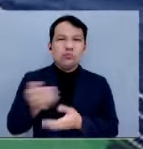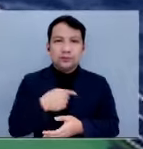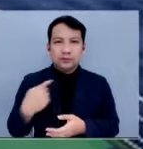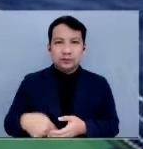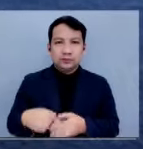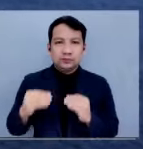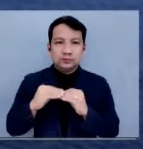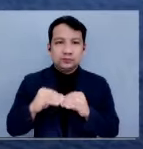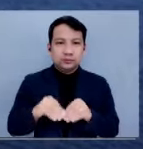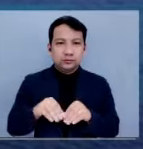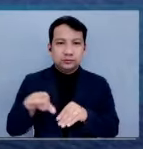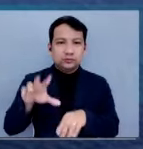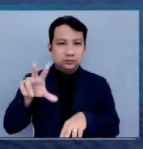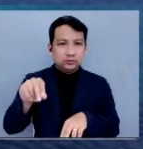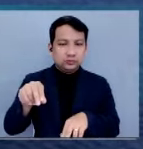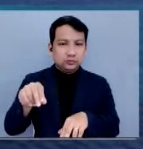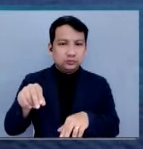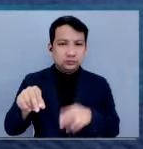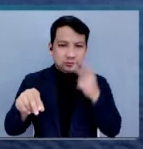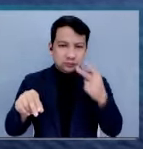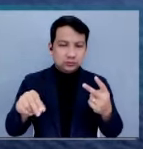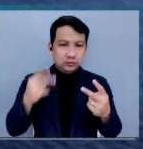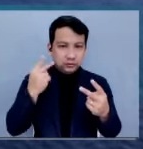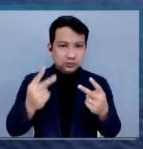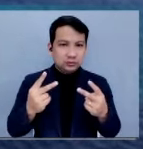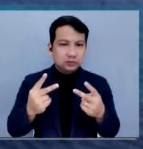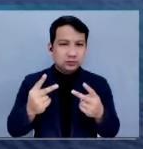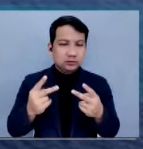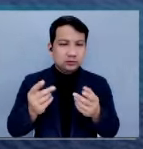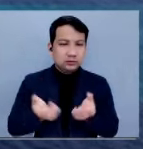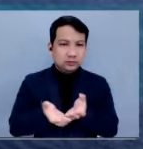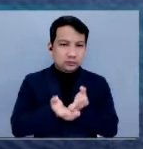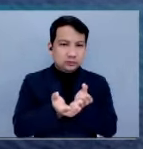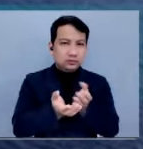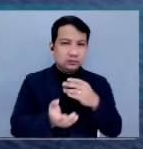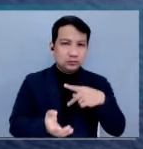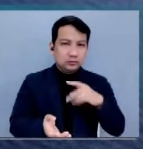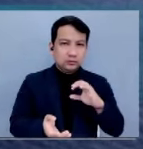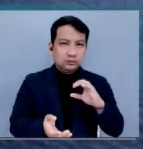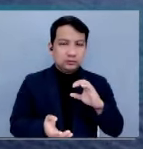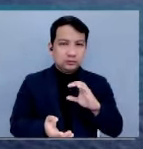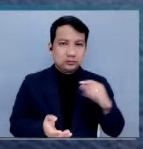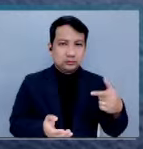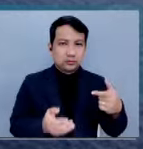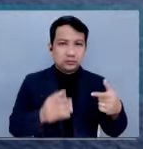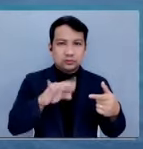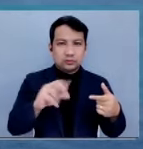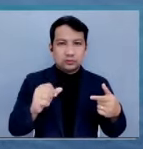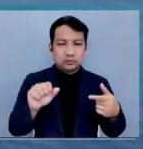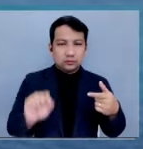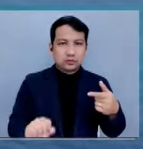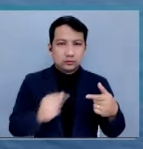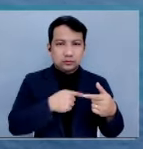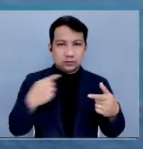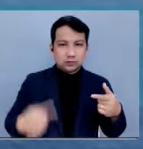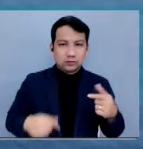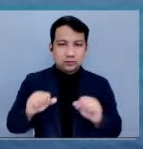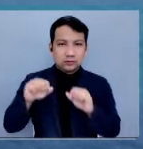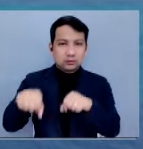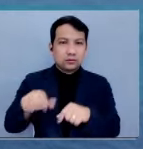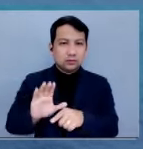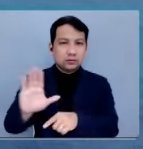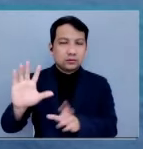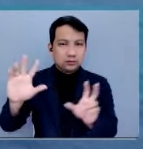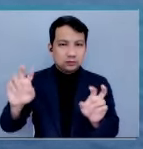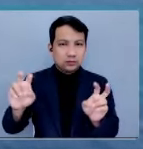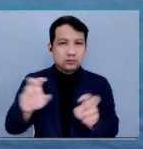trespassing rule namataan pang nakapwesto ang ilang barko ng China coast guard sa wangan Dao sa South China Sea na kilala rin sa tawag na